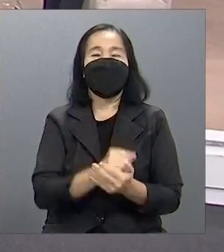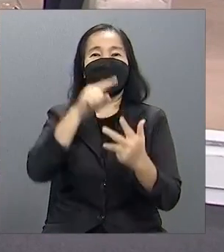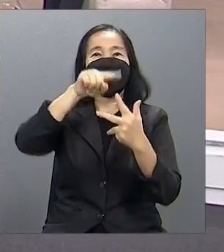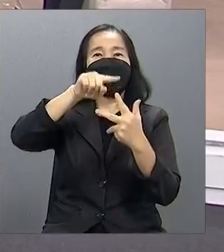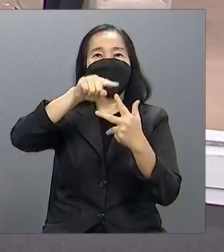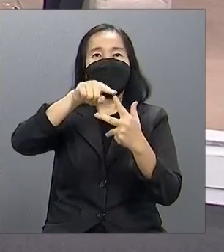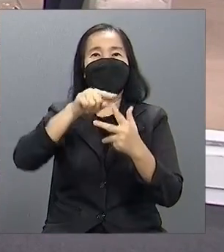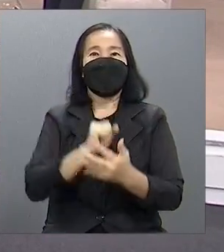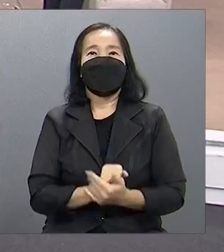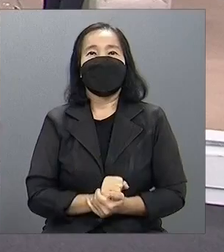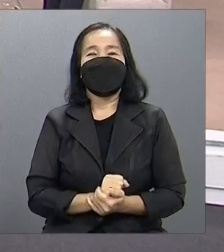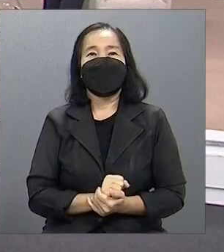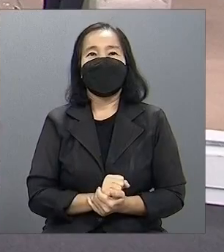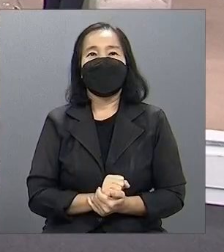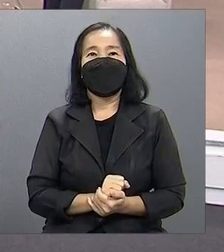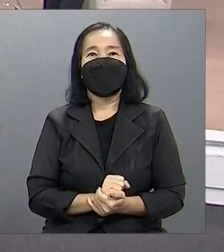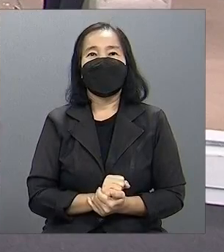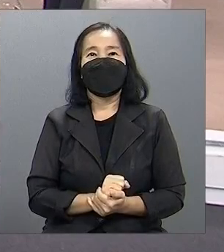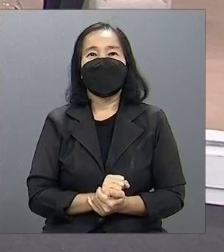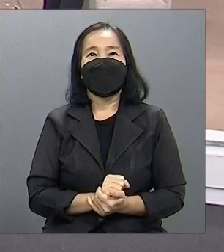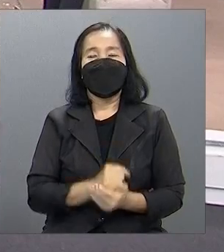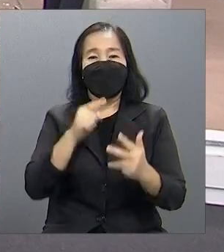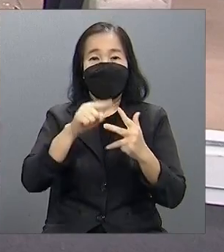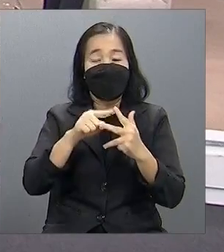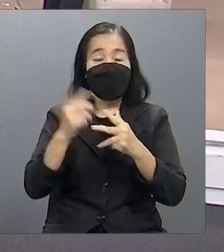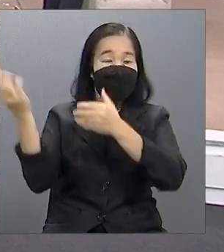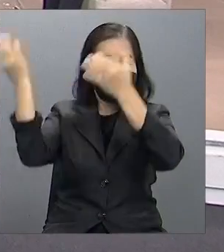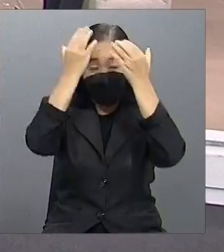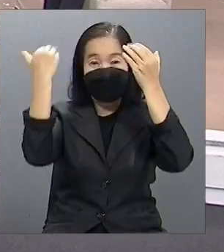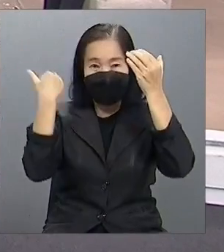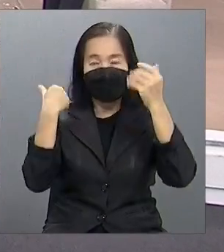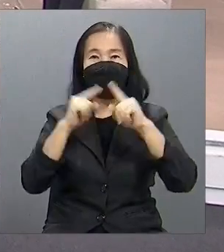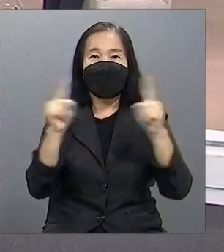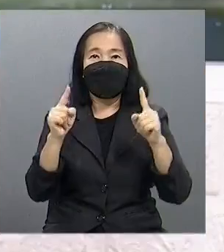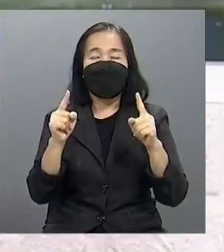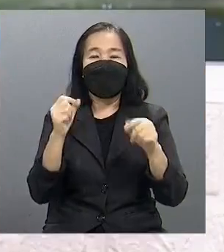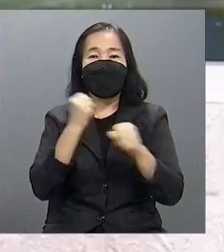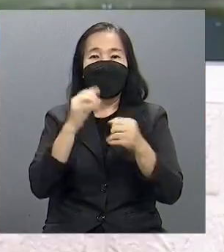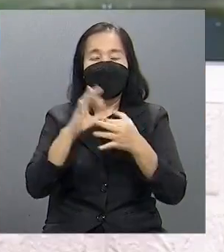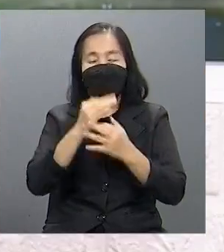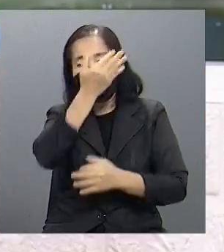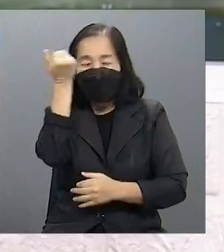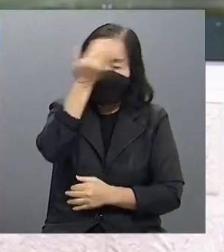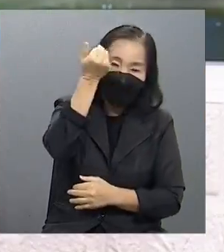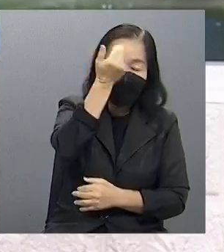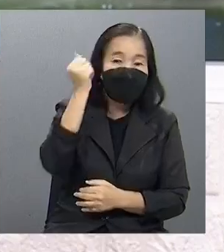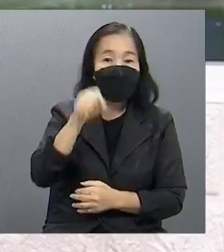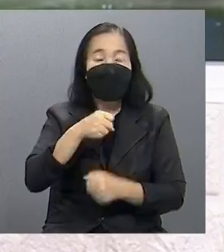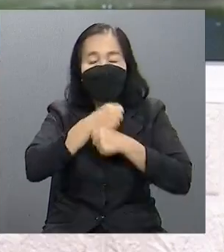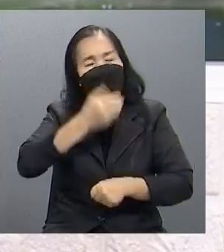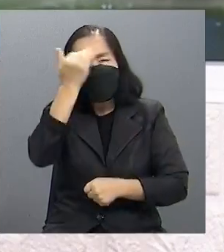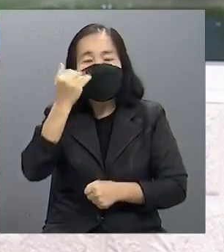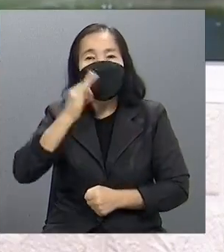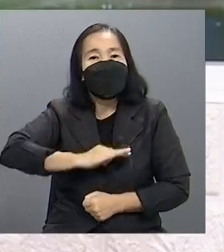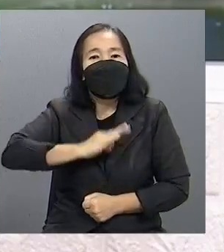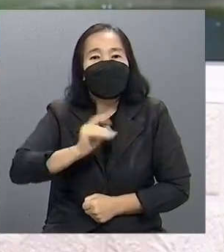อ่ะอีกหนึ่งบทที่ต้องบอกว่าท้าทายแต่ต้องเล่นออกมาได้ดีแน่ๆก็คือบทของผู้ป่วยอัลไซเมอร์คุณดวงดาวครับเป็นยังไงบ้างบทนี้จาก